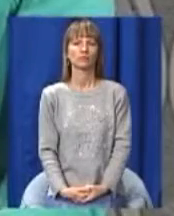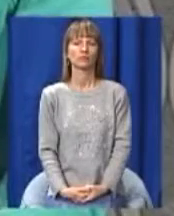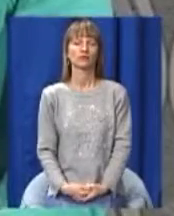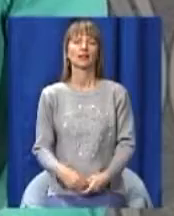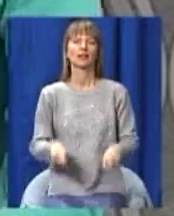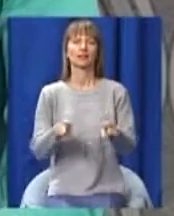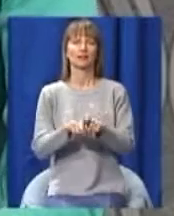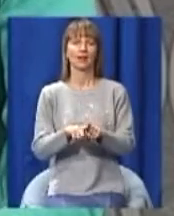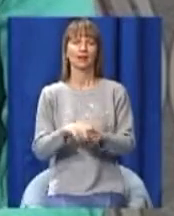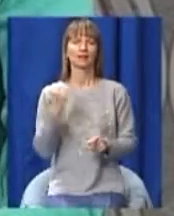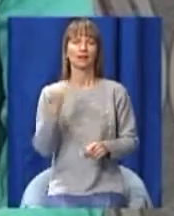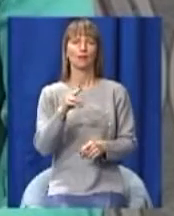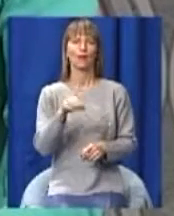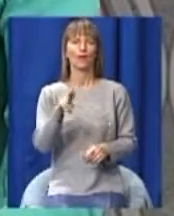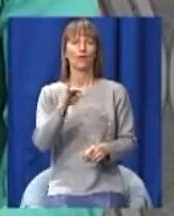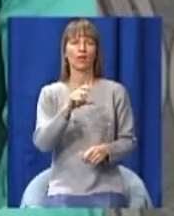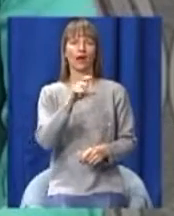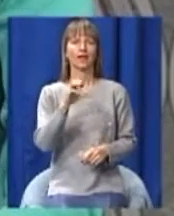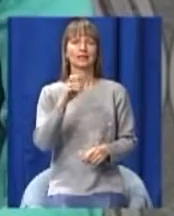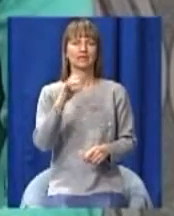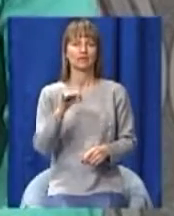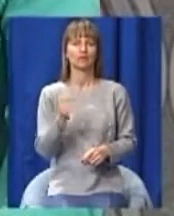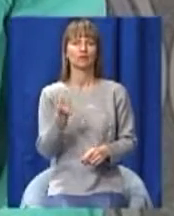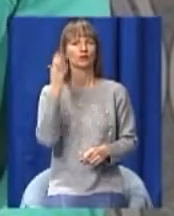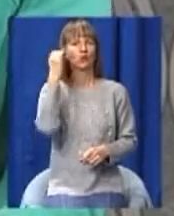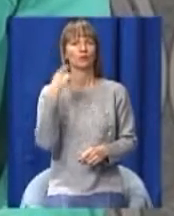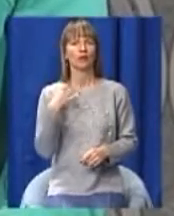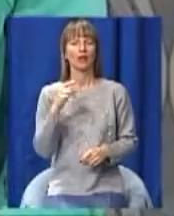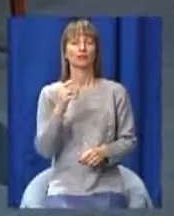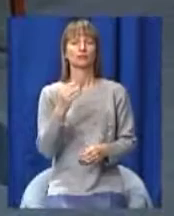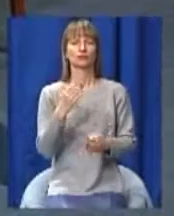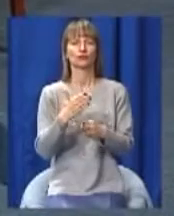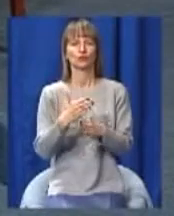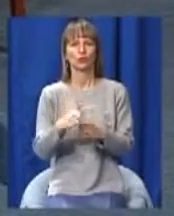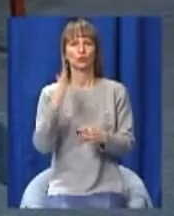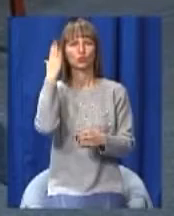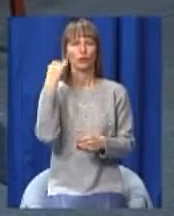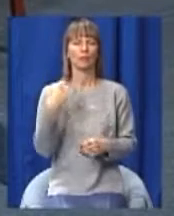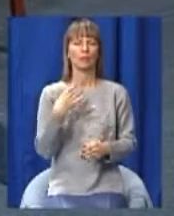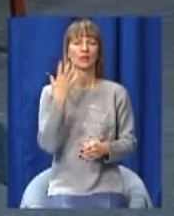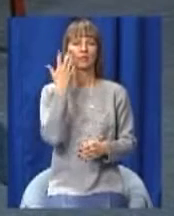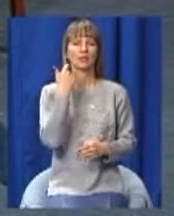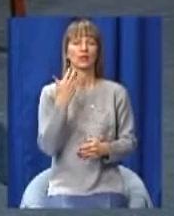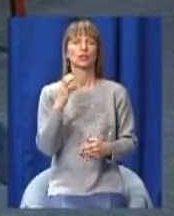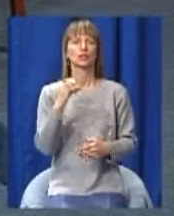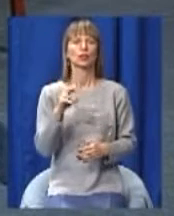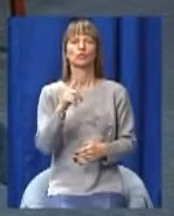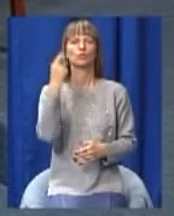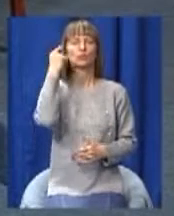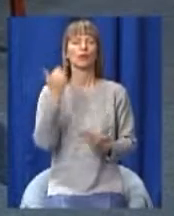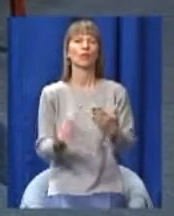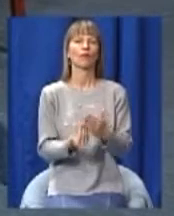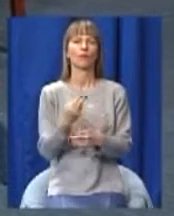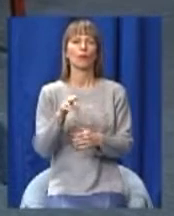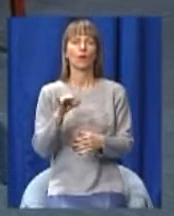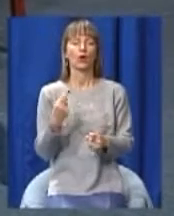Ну, така, власне, цікава порода хаски. Ну, виявляється, вони не чорно-білі, а з елементами чорного та білого кольорів. Соня, а що ти дізналася нового про